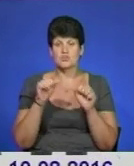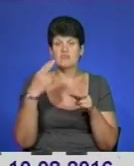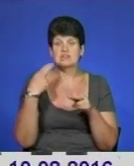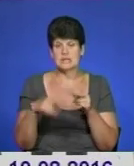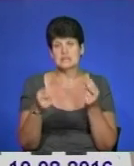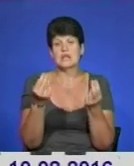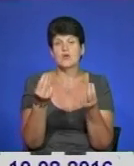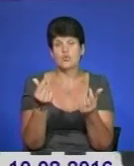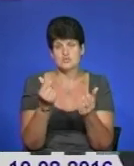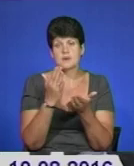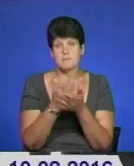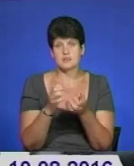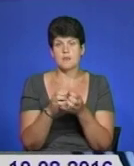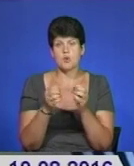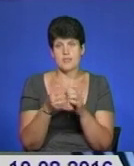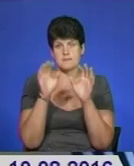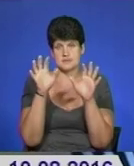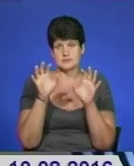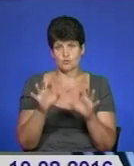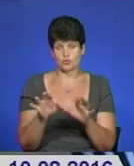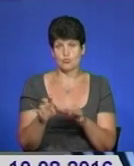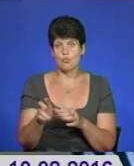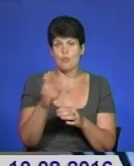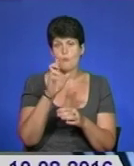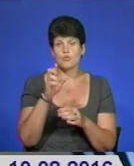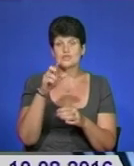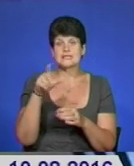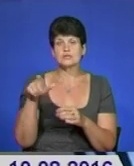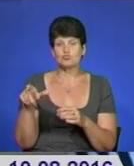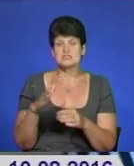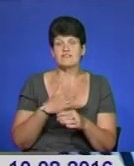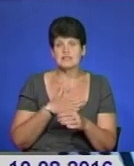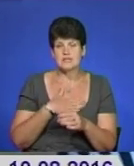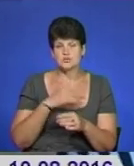не лише гроші, а й мати проблеми із законом, адже проституція в нашій країні заборонена.